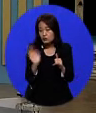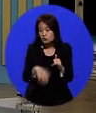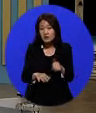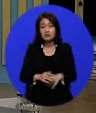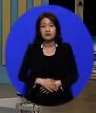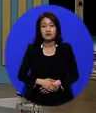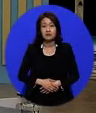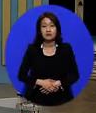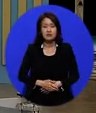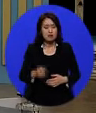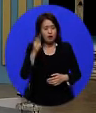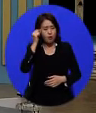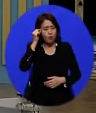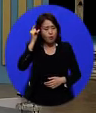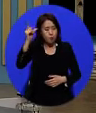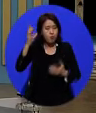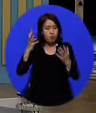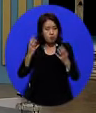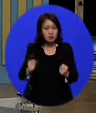인구가 인재가 많은 거죠.